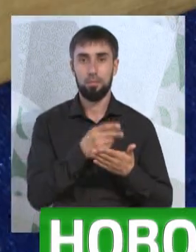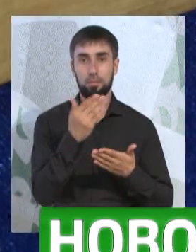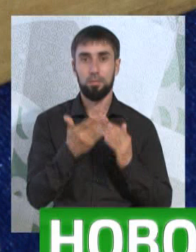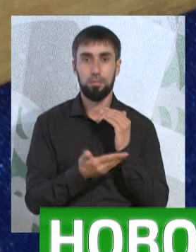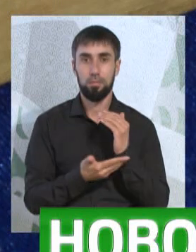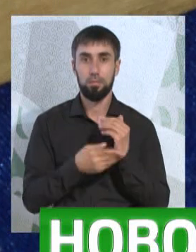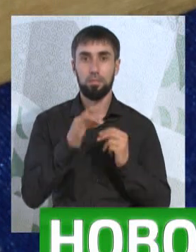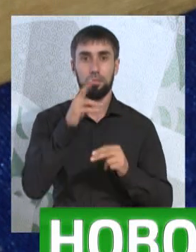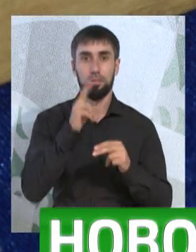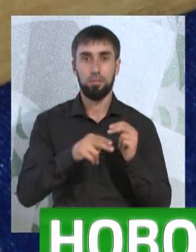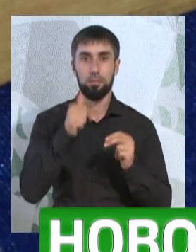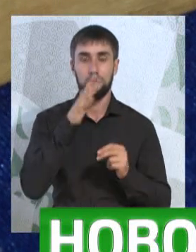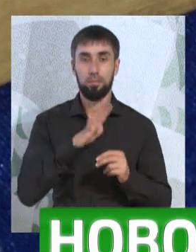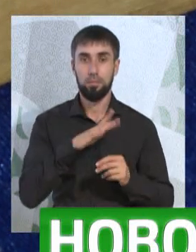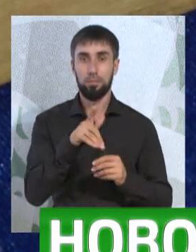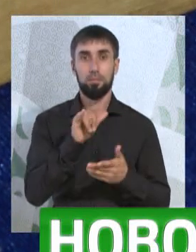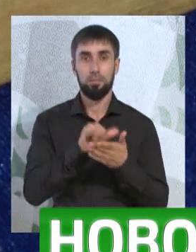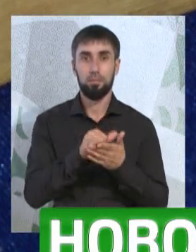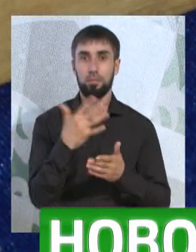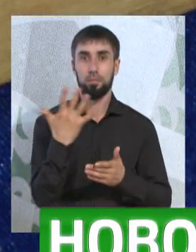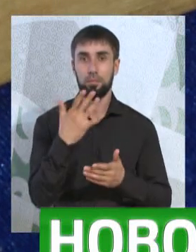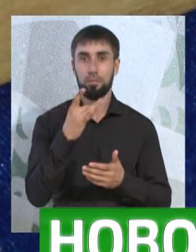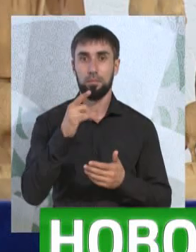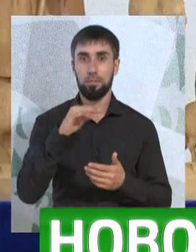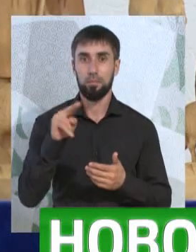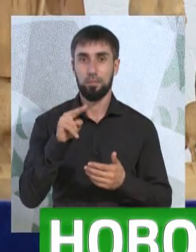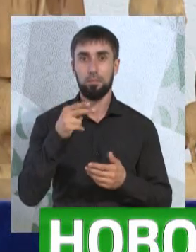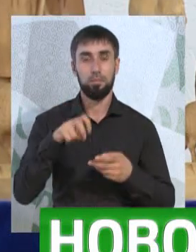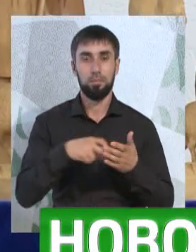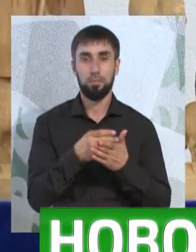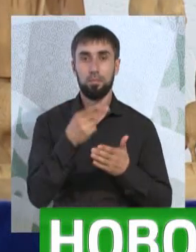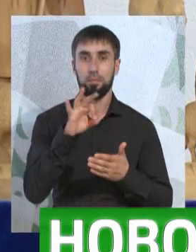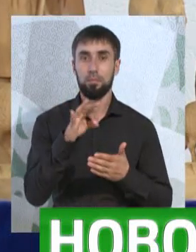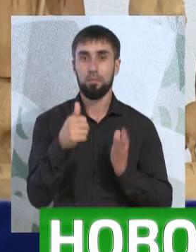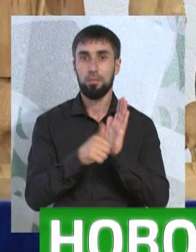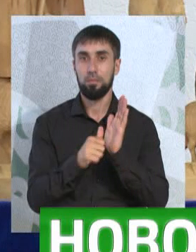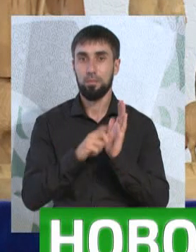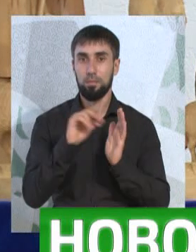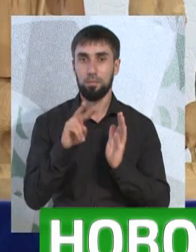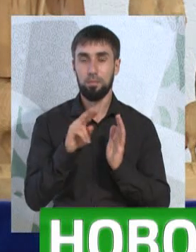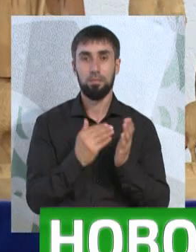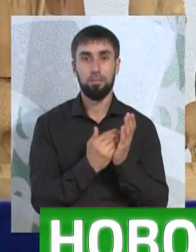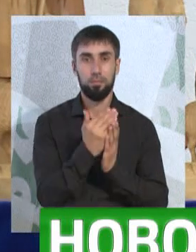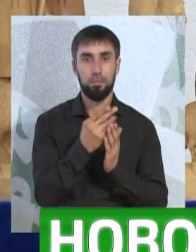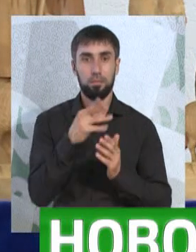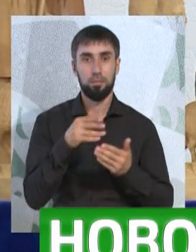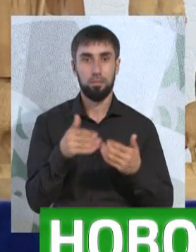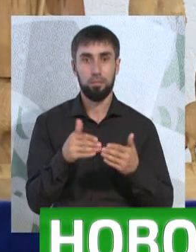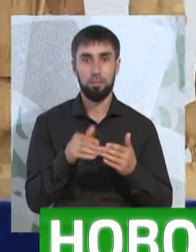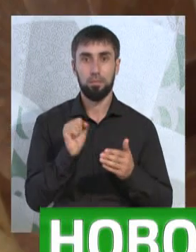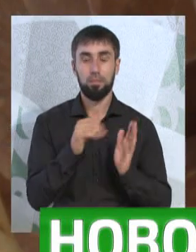по окончанию которой ему был присвоен 5-й разряд резчика по дереву по шестибалльной системе, высший для выпускника.